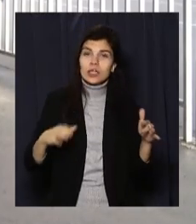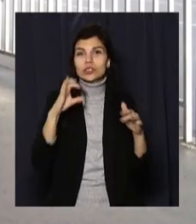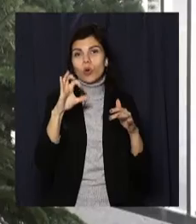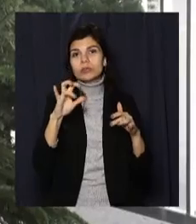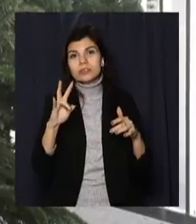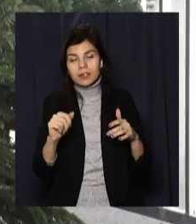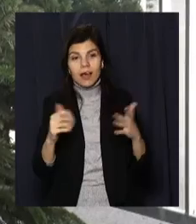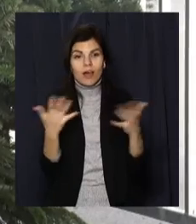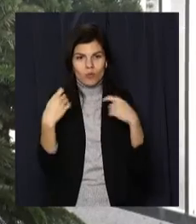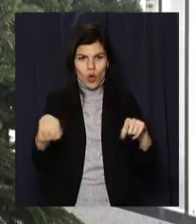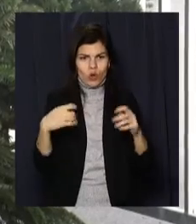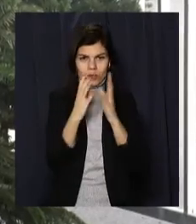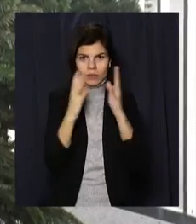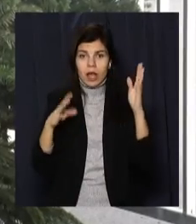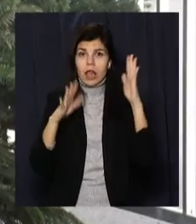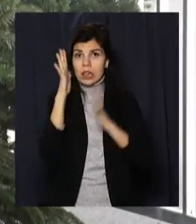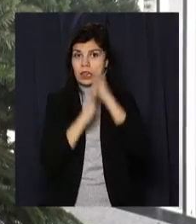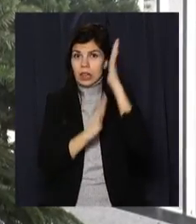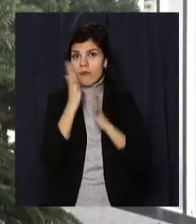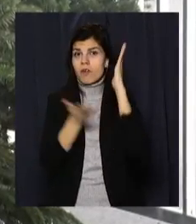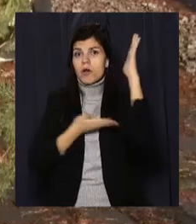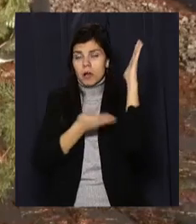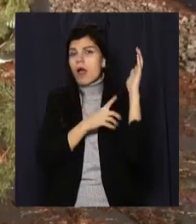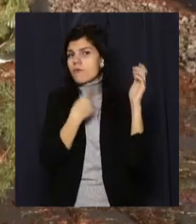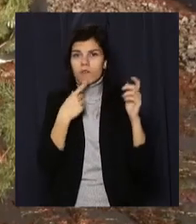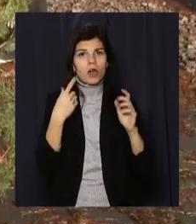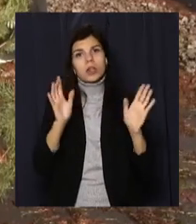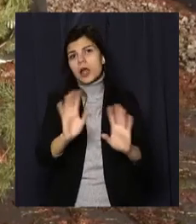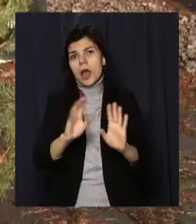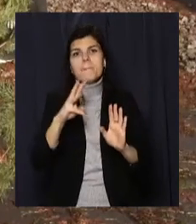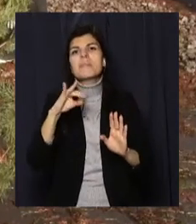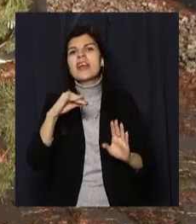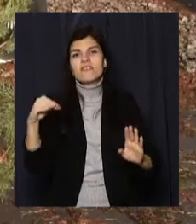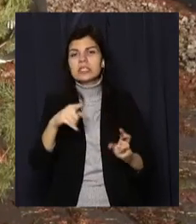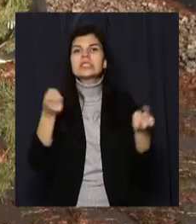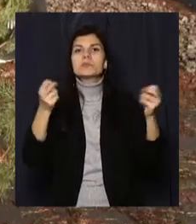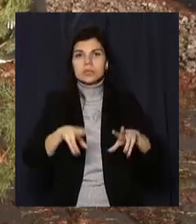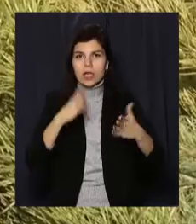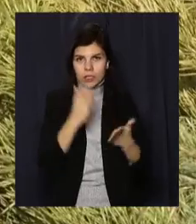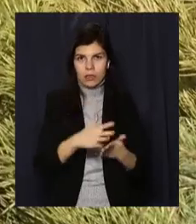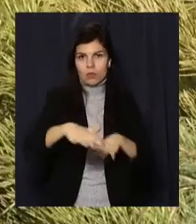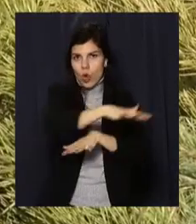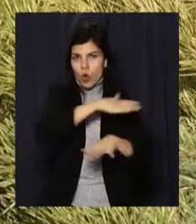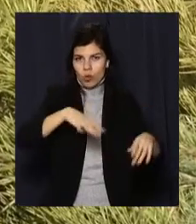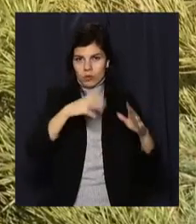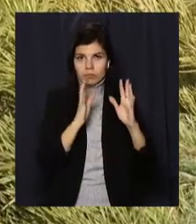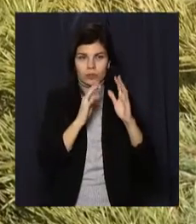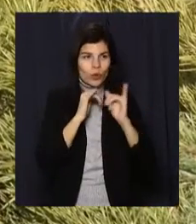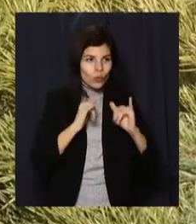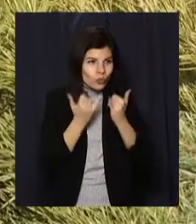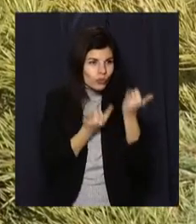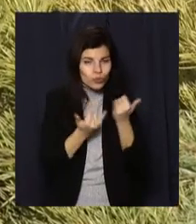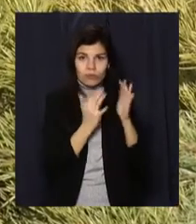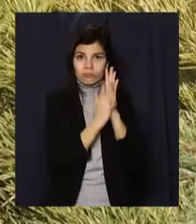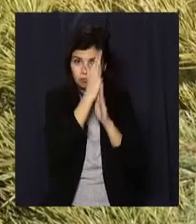свят з'являються на ринках, рубають у лісі – міф, заспокоюють лісничі. Сосни вирощують на спеціальних плантаціях для продажу. Зокрема, у